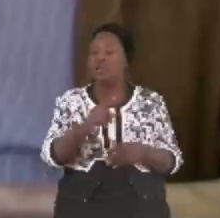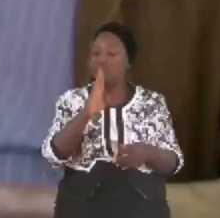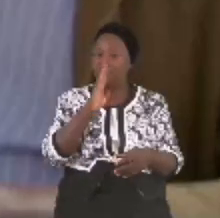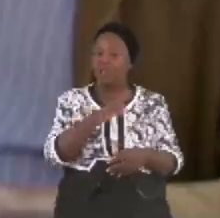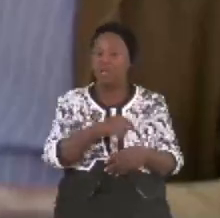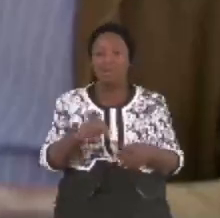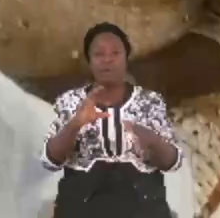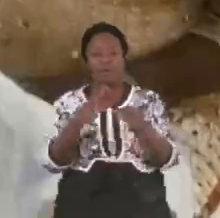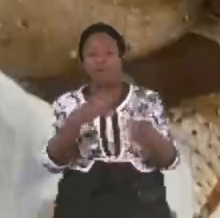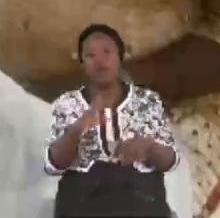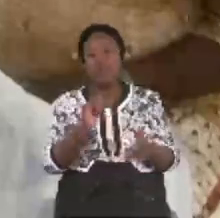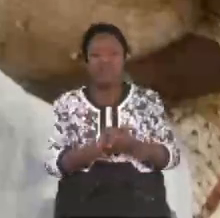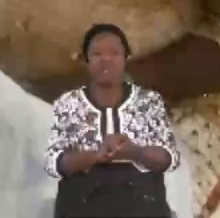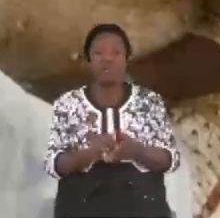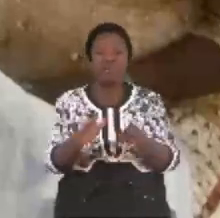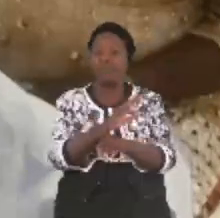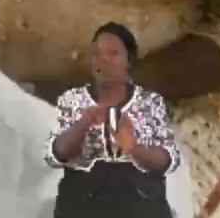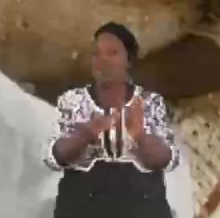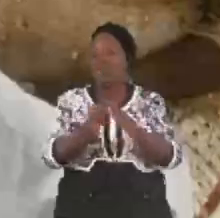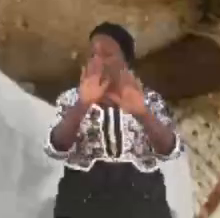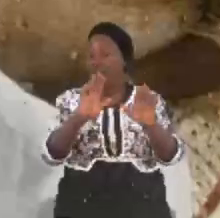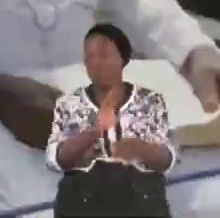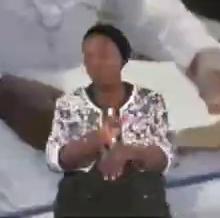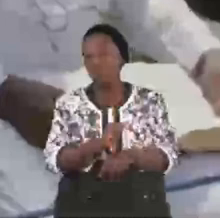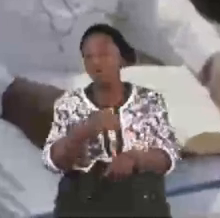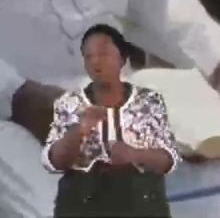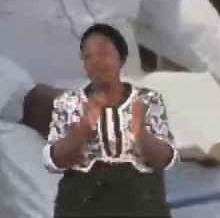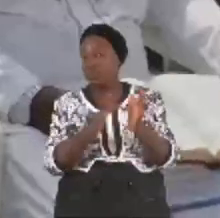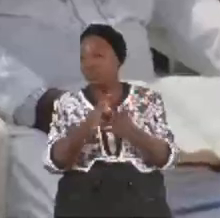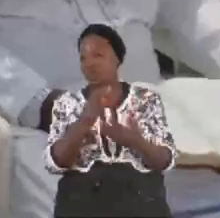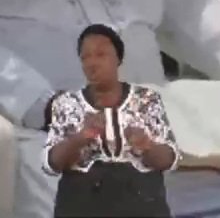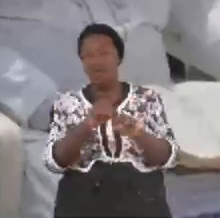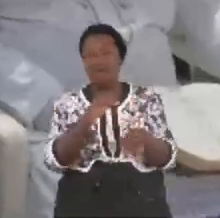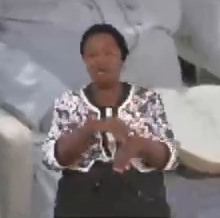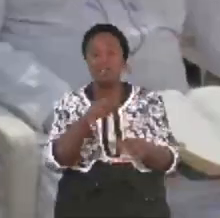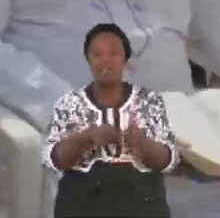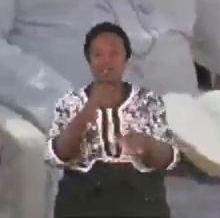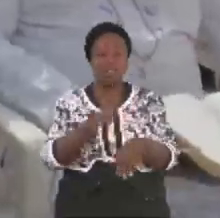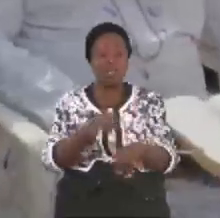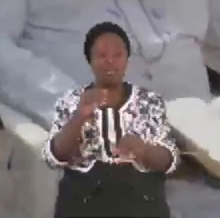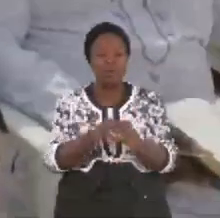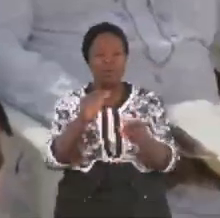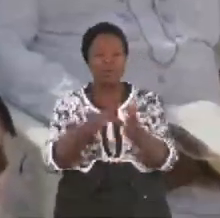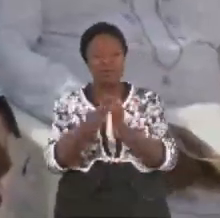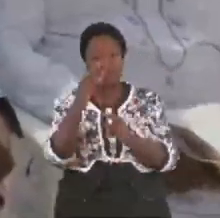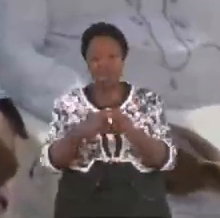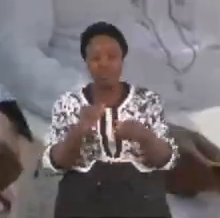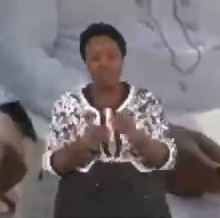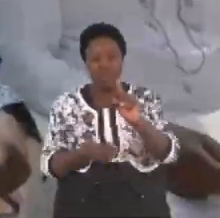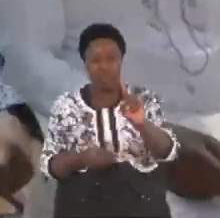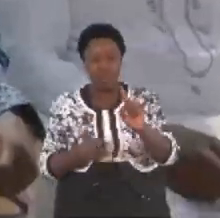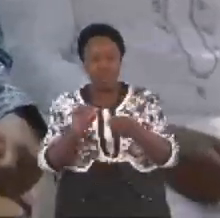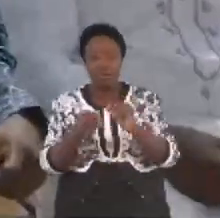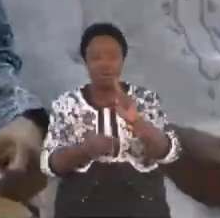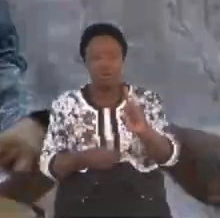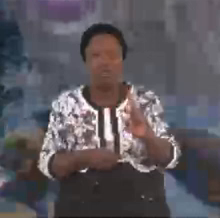participant de la plénitude des miracles de Jésus, même en ce jour, en ce moment, au nom de Jésus. Premièrement,